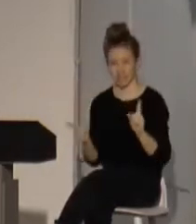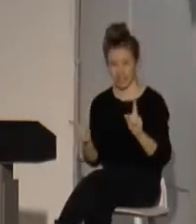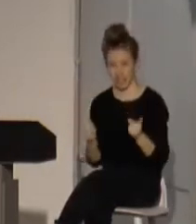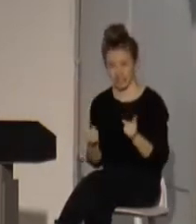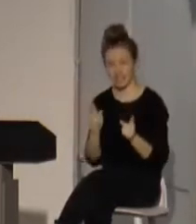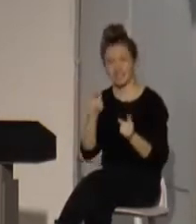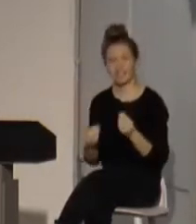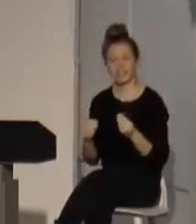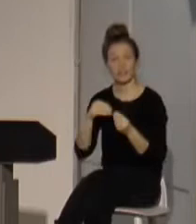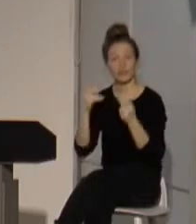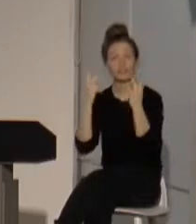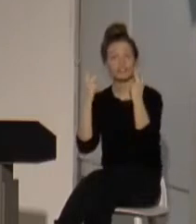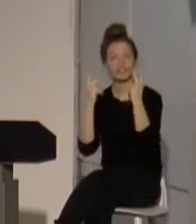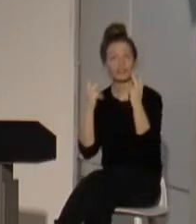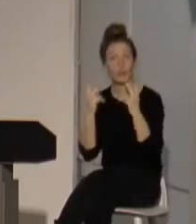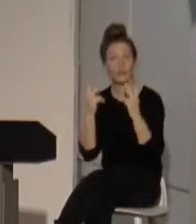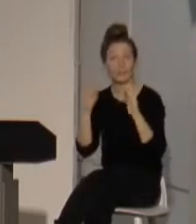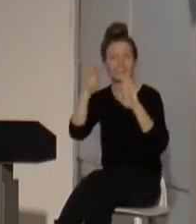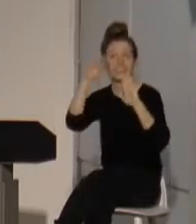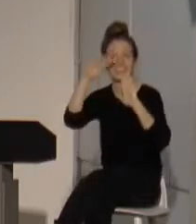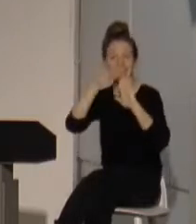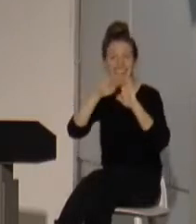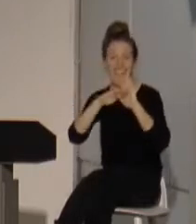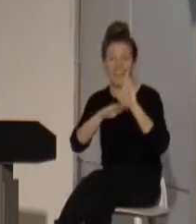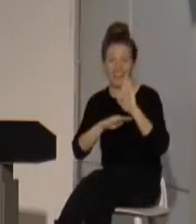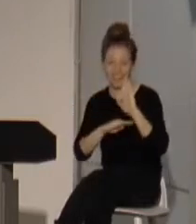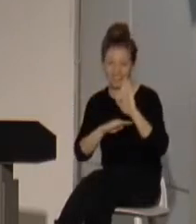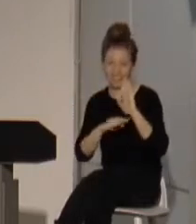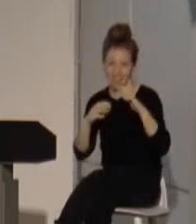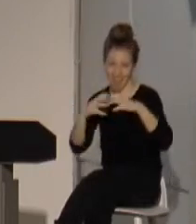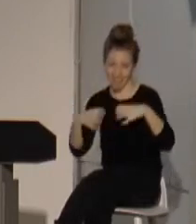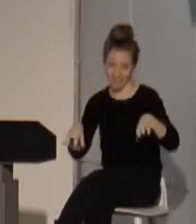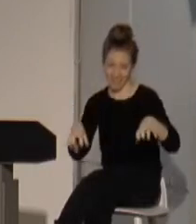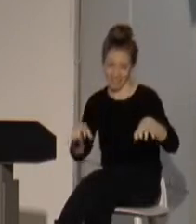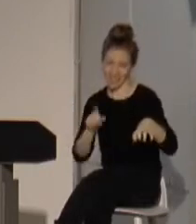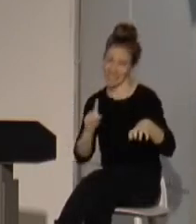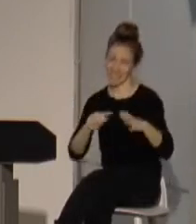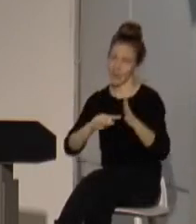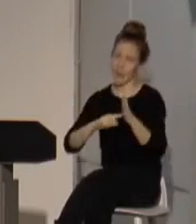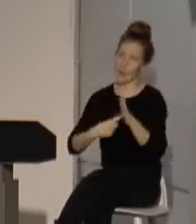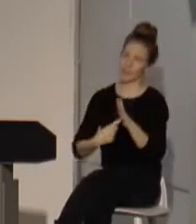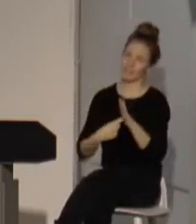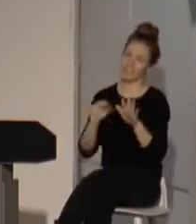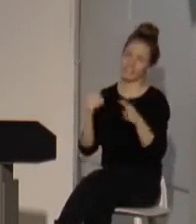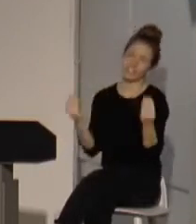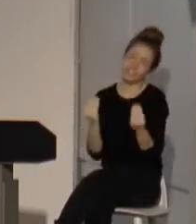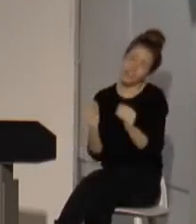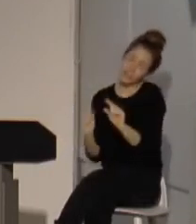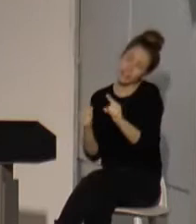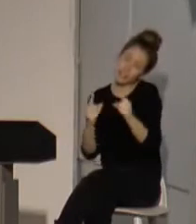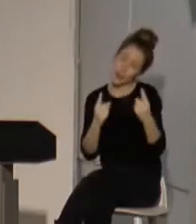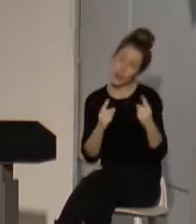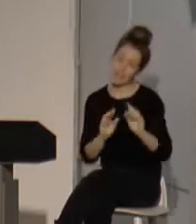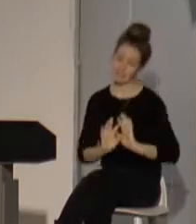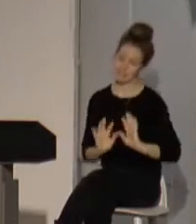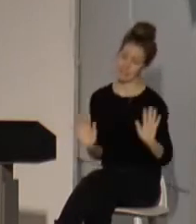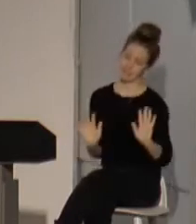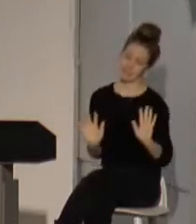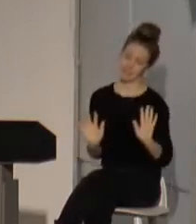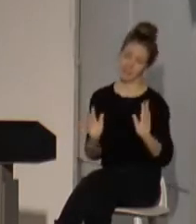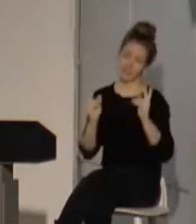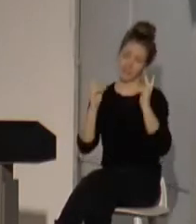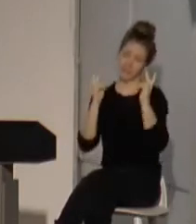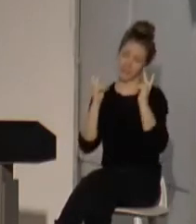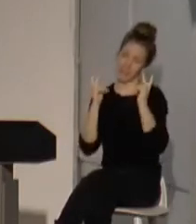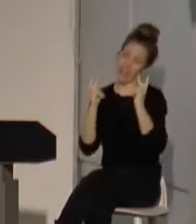ויש גם משמעות היררכית להפחדה הזאת. זה לא כוונה שיש איזשהו דברים שונים ביניהם, אבל הערך